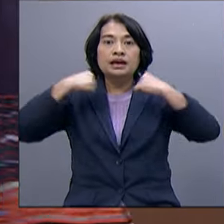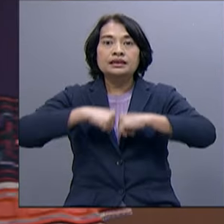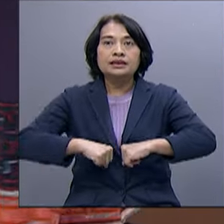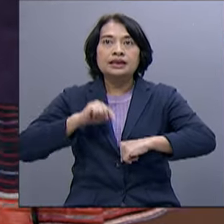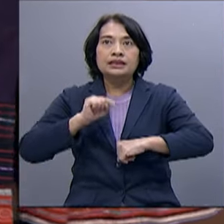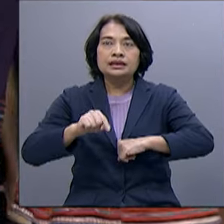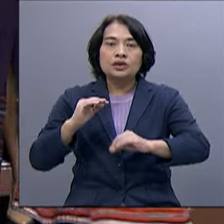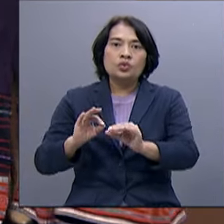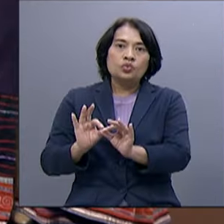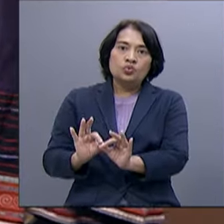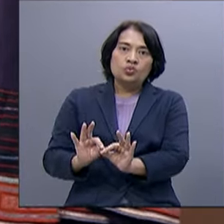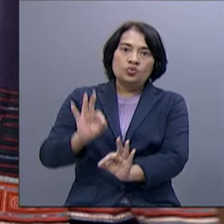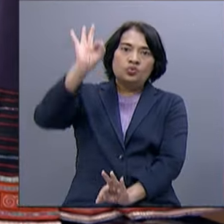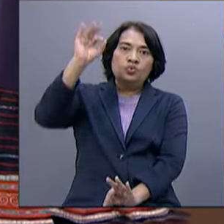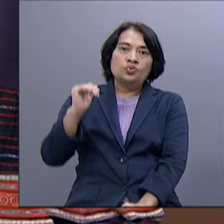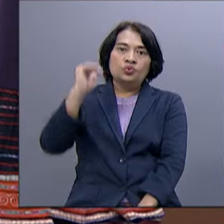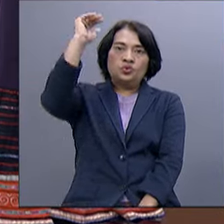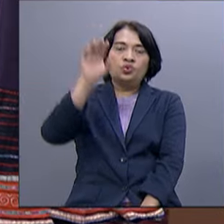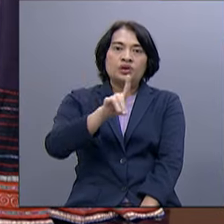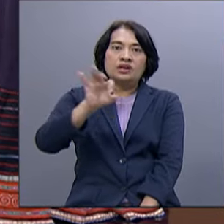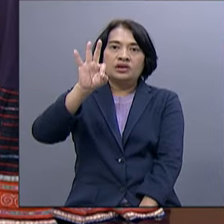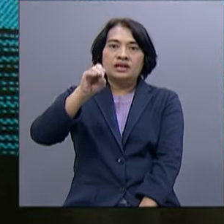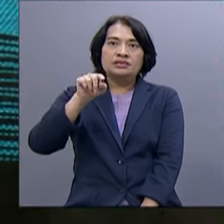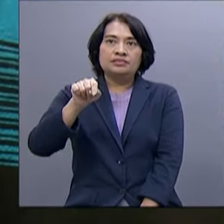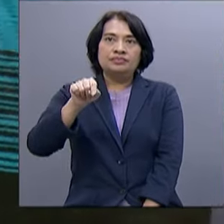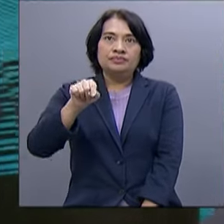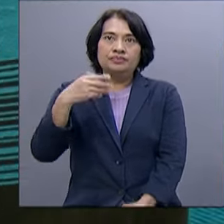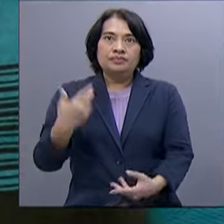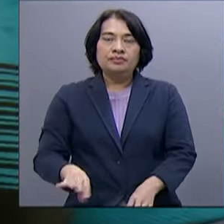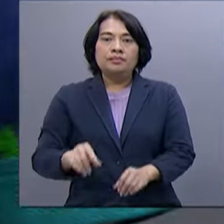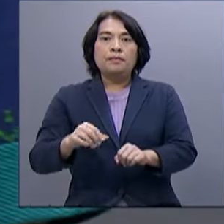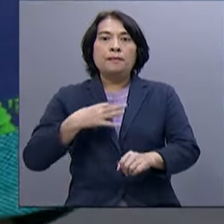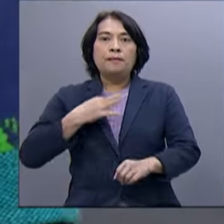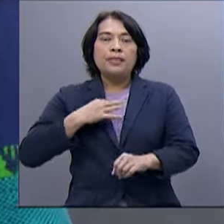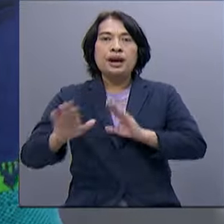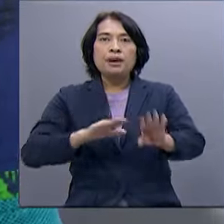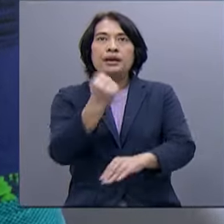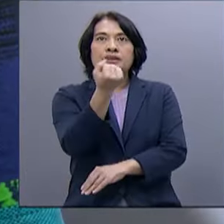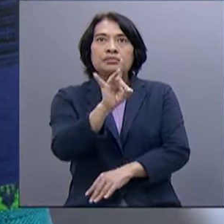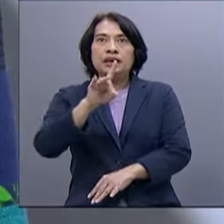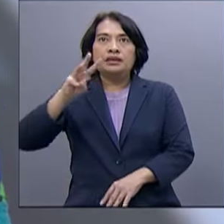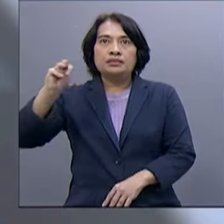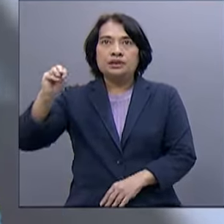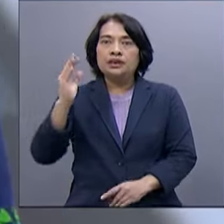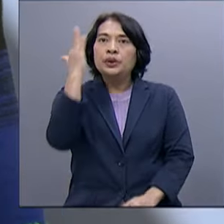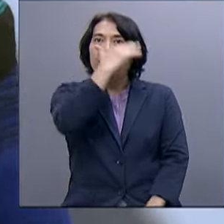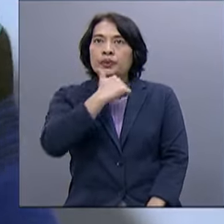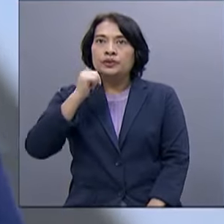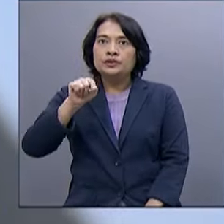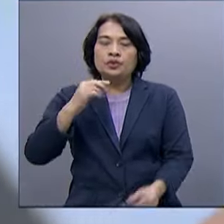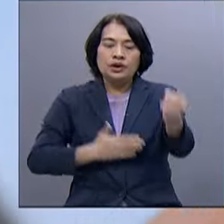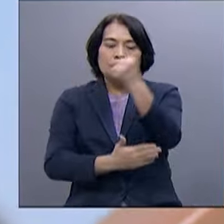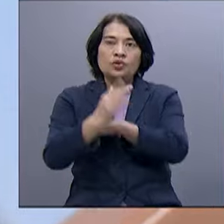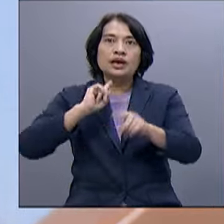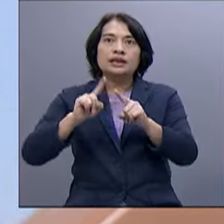ยสูง190นะคะ ใช่ใช้ผ้าประมาณ18เมตร คุ้มมากคุ้มมากสวยค่ะใส่ได้หลายโอกาสนะคะ ใ